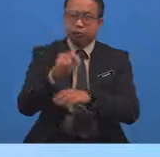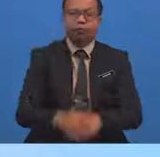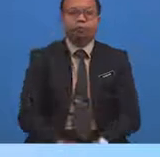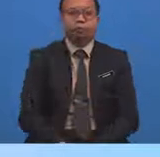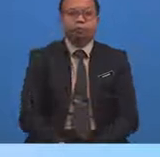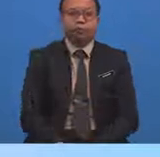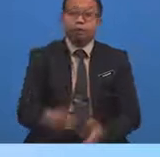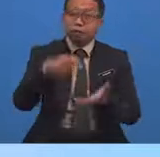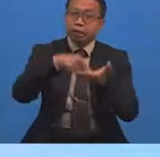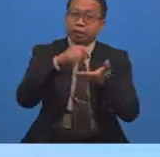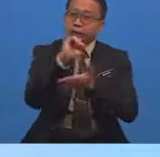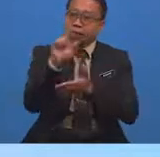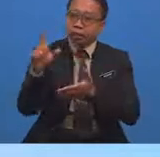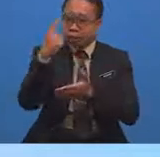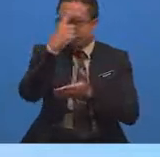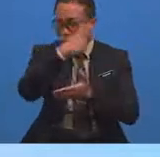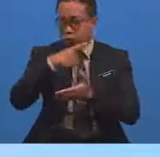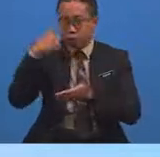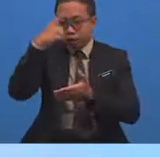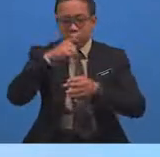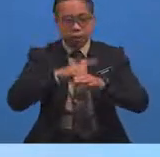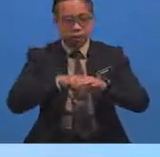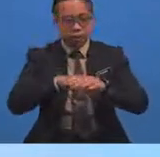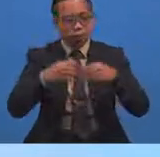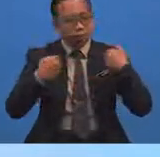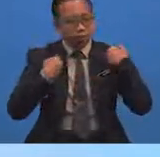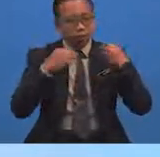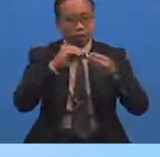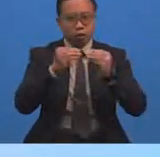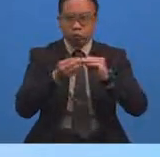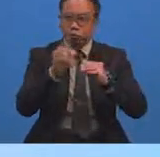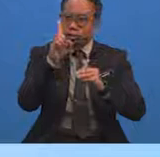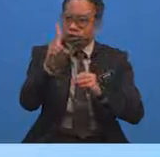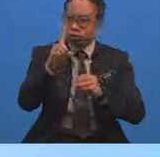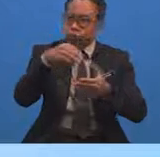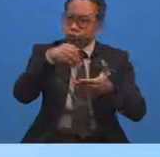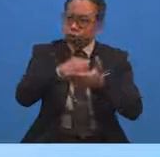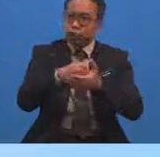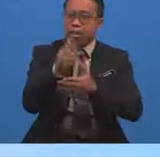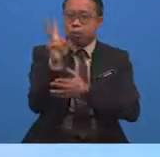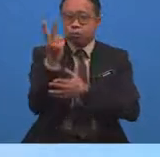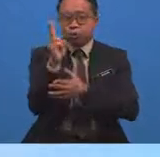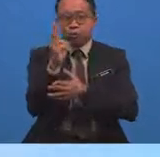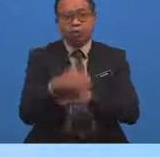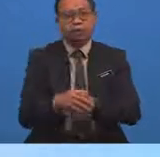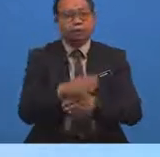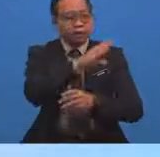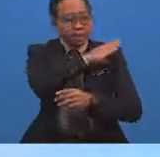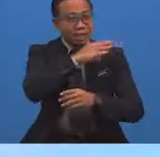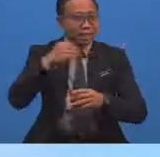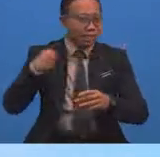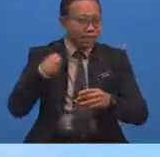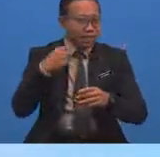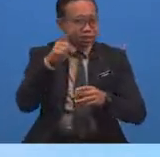ini ialah mu kejauhan terdapat nomor satu hingga 12 dan